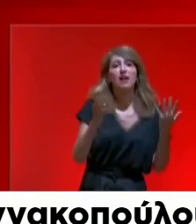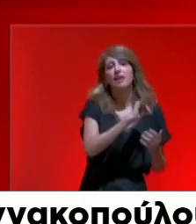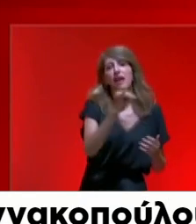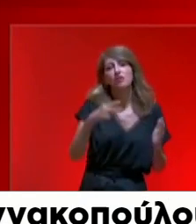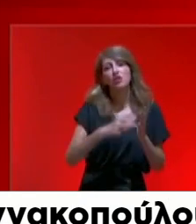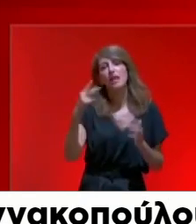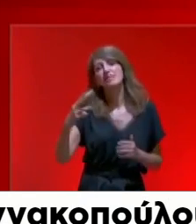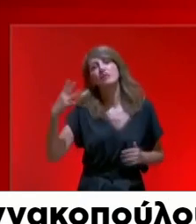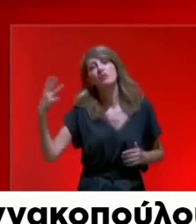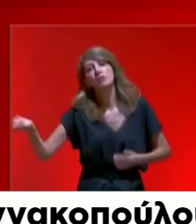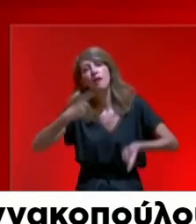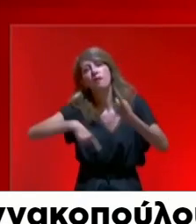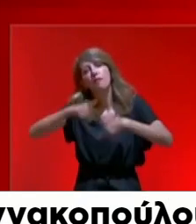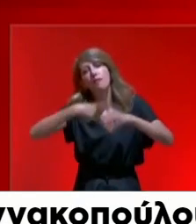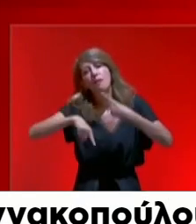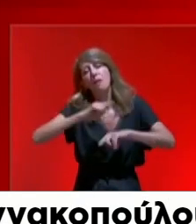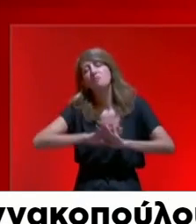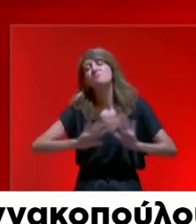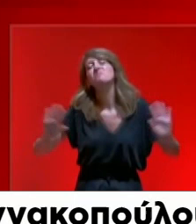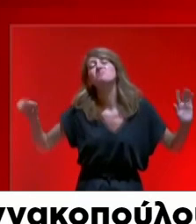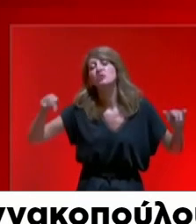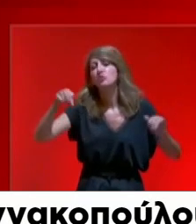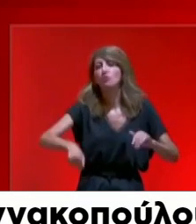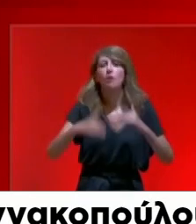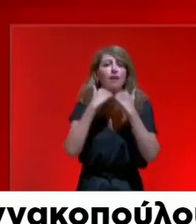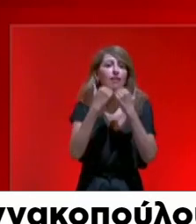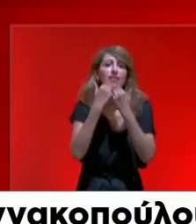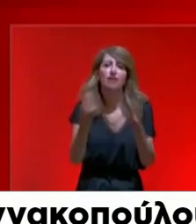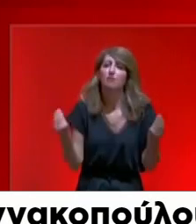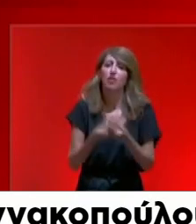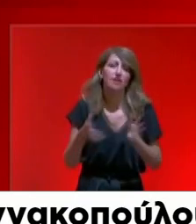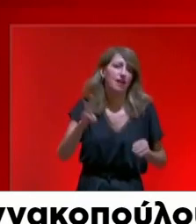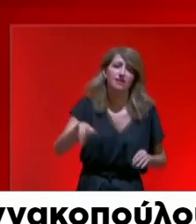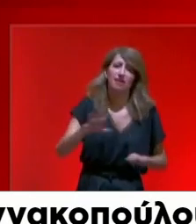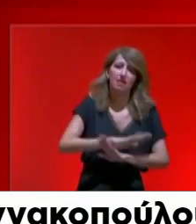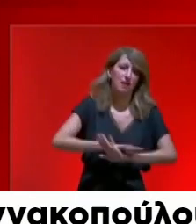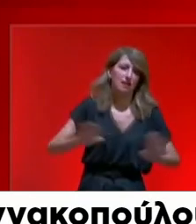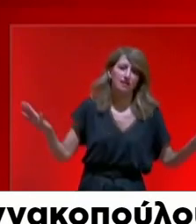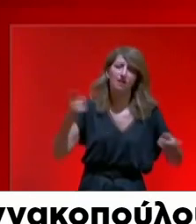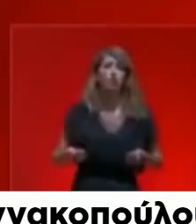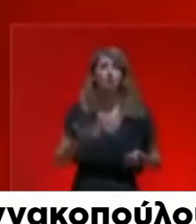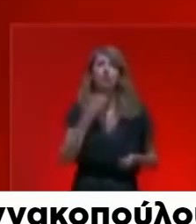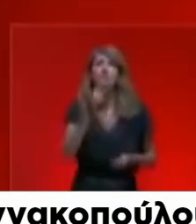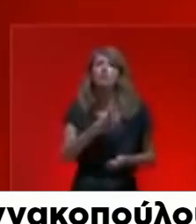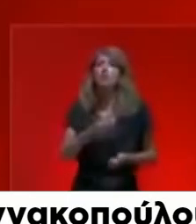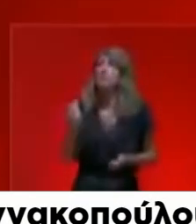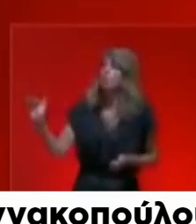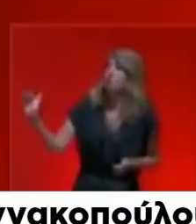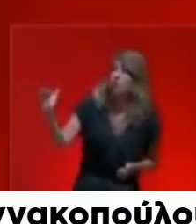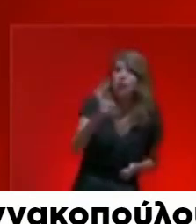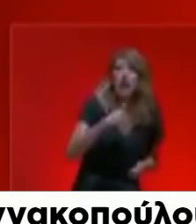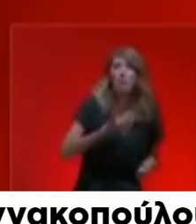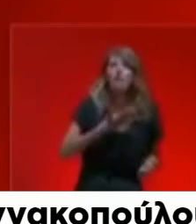κρίση, ότι δεν θα μπορέσει να ορθοποδήσει. Το αντίθετο είναι. Νομίζω ότι έχει χαρακτηριστεί αυτή η περίοδος από την